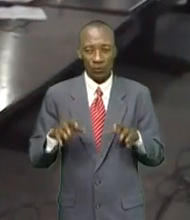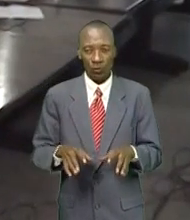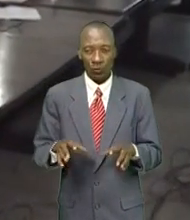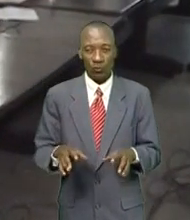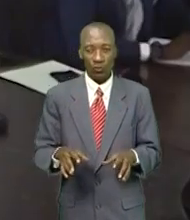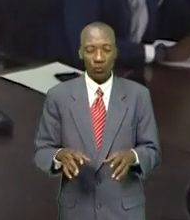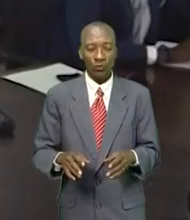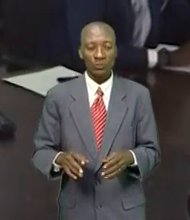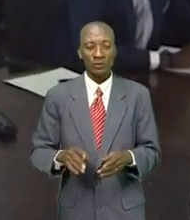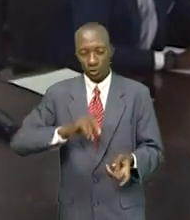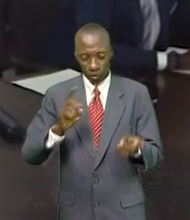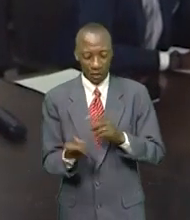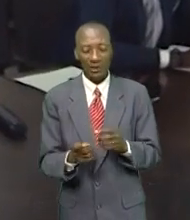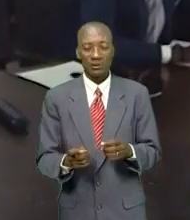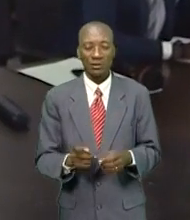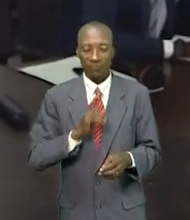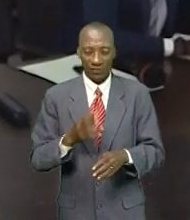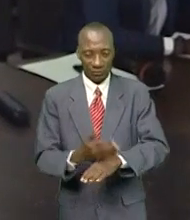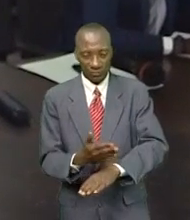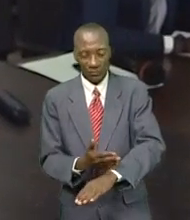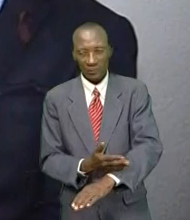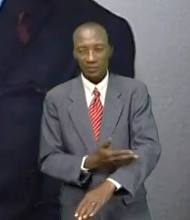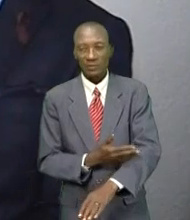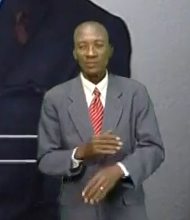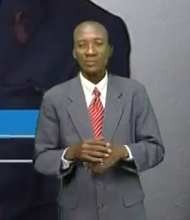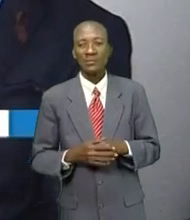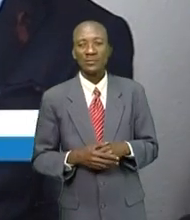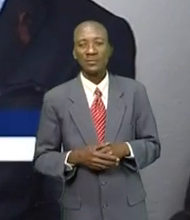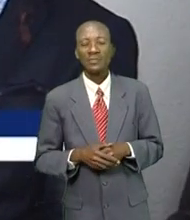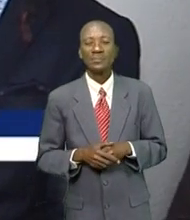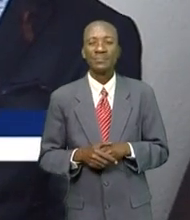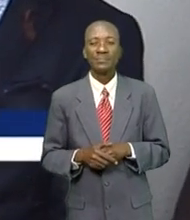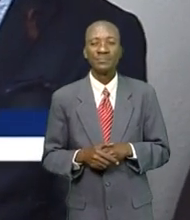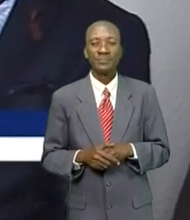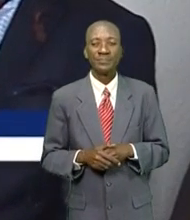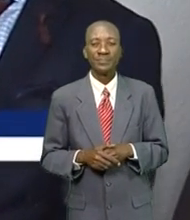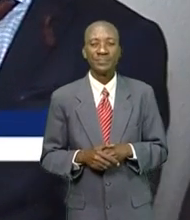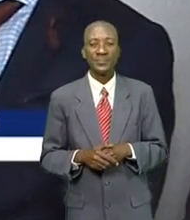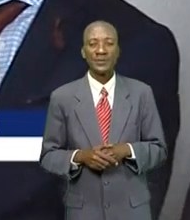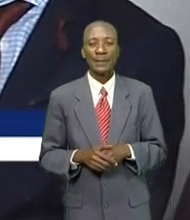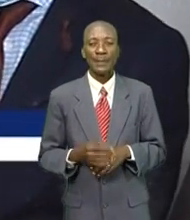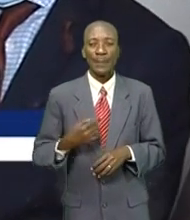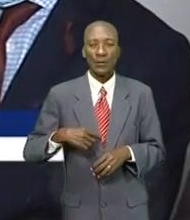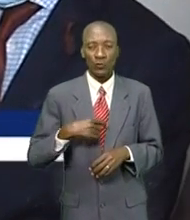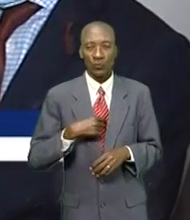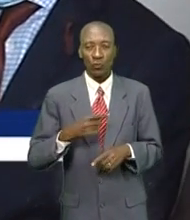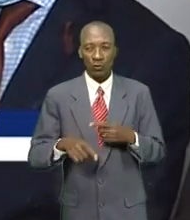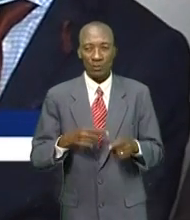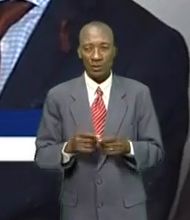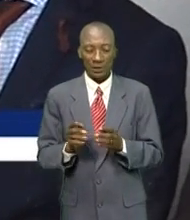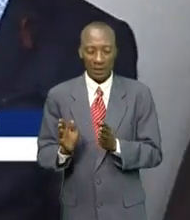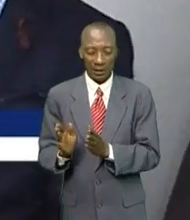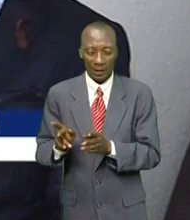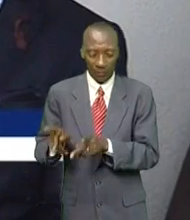tournant décisif vers le numérique. Et aujourd'hui, c'est un grand plaisir. C'est un processus que le directeur général avait